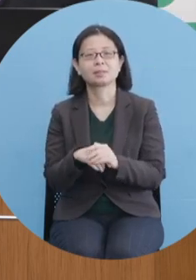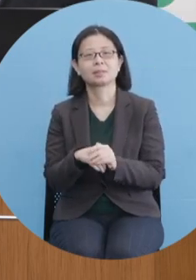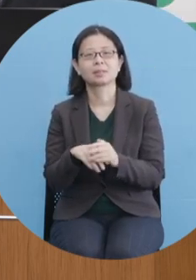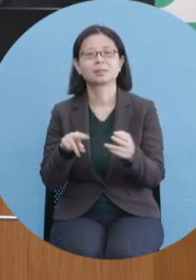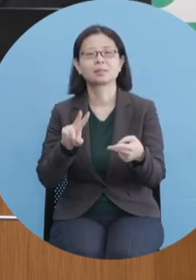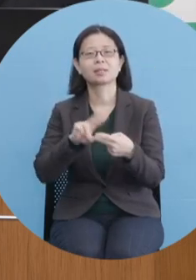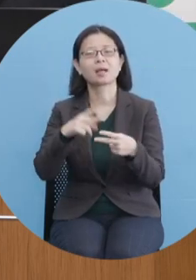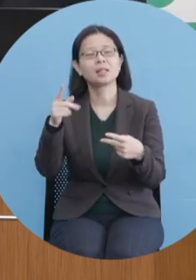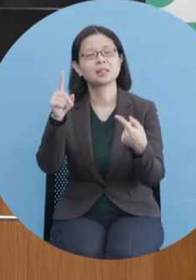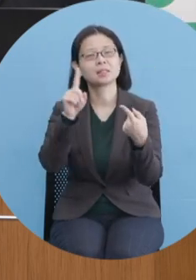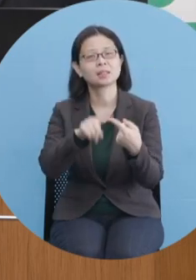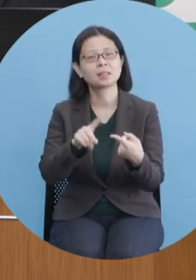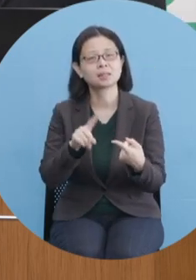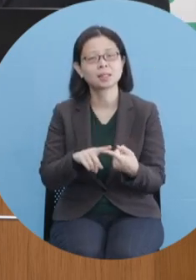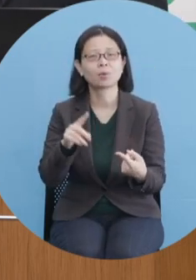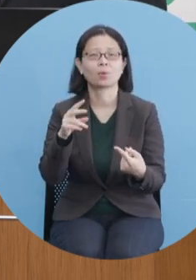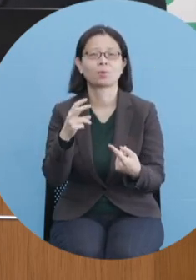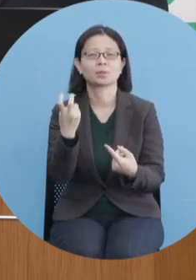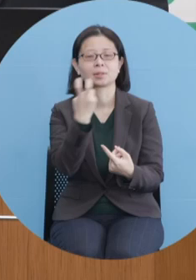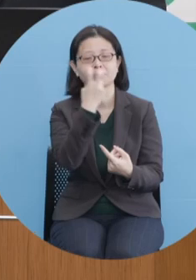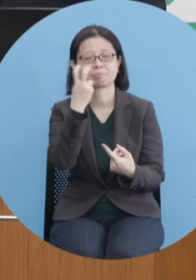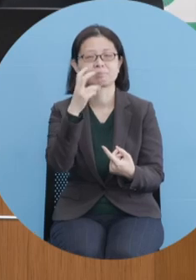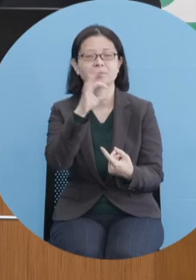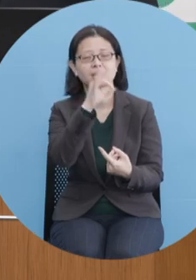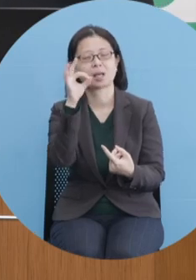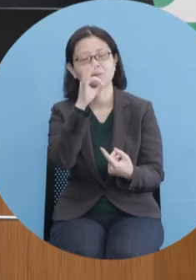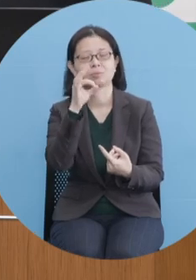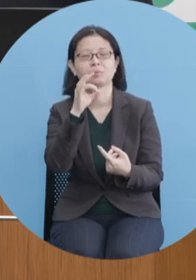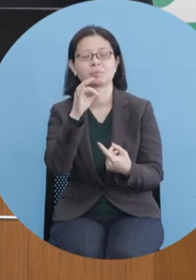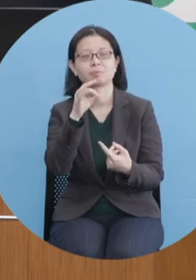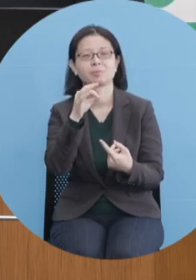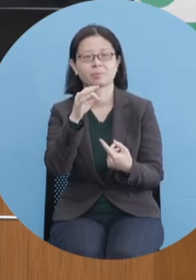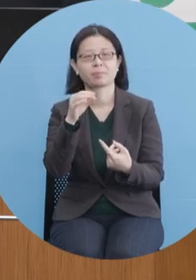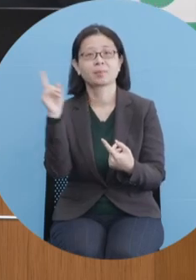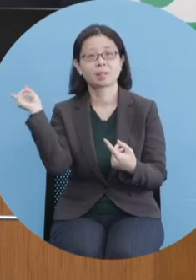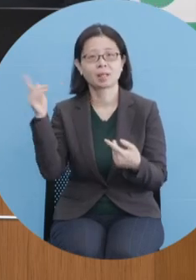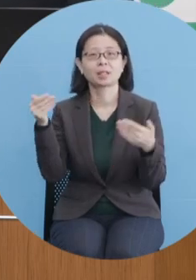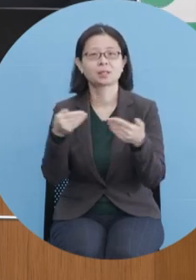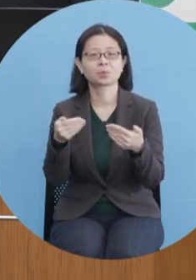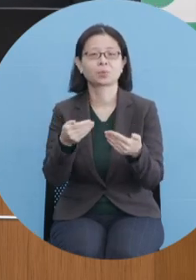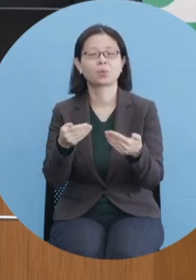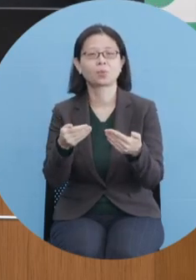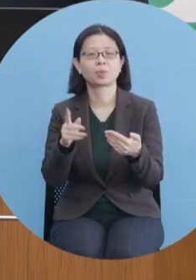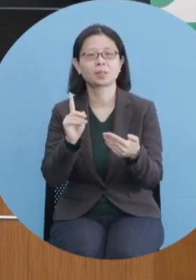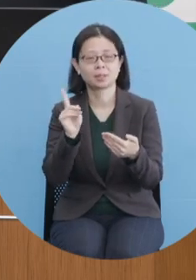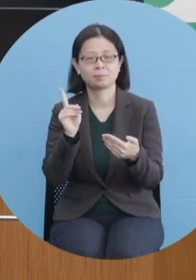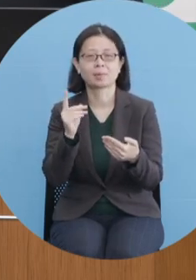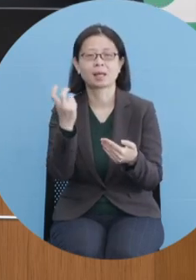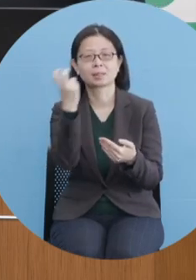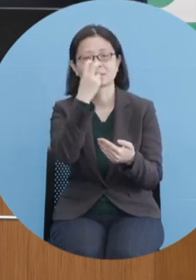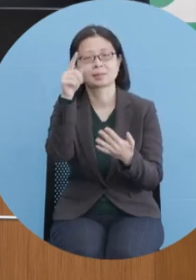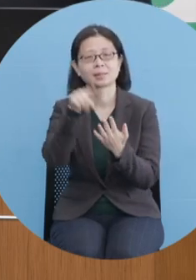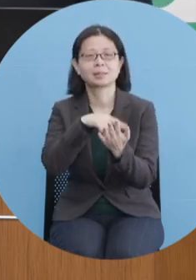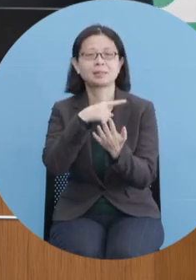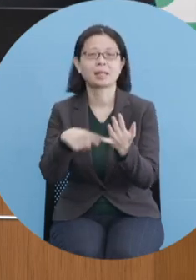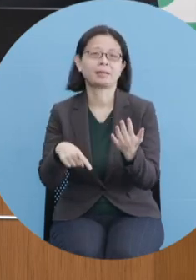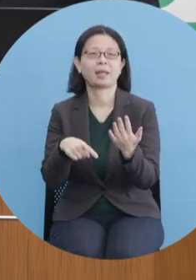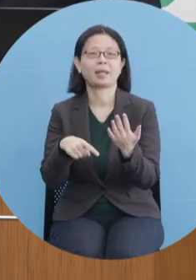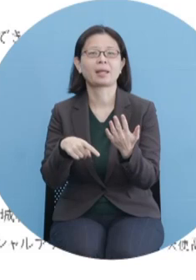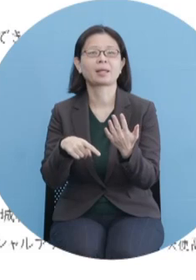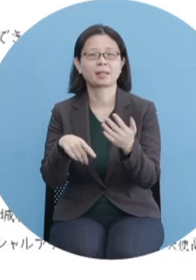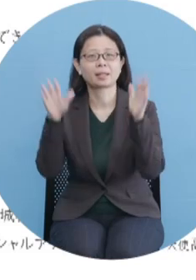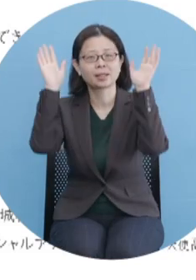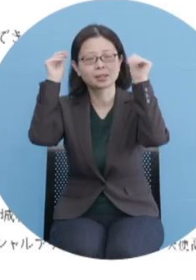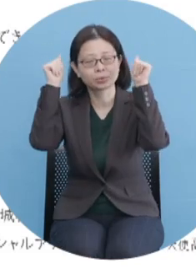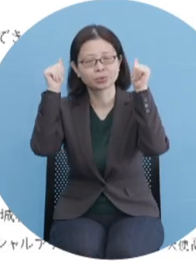堺市のらしさを探しているま探偵権という風なところがあモチーフになってえおります